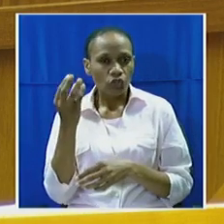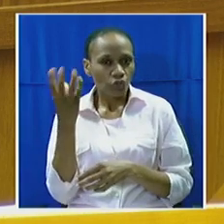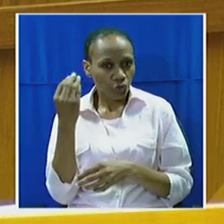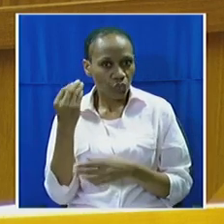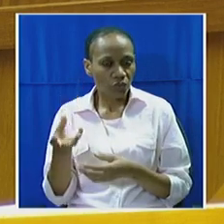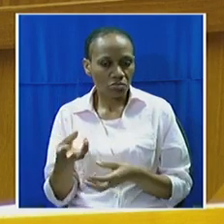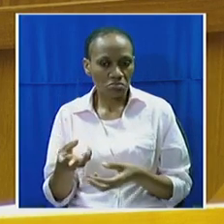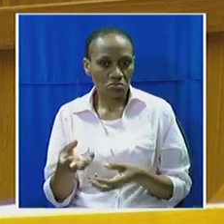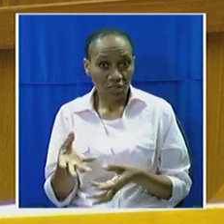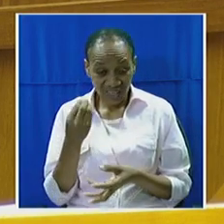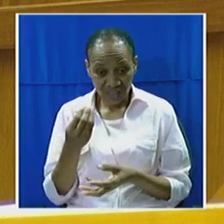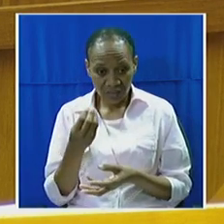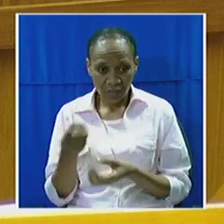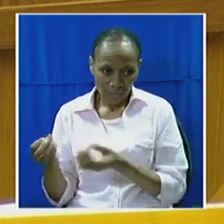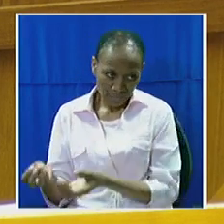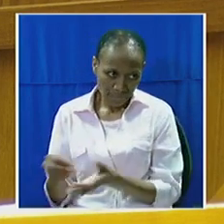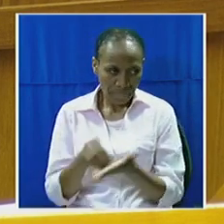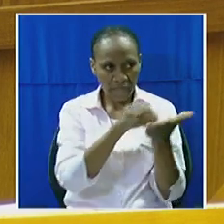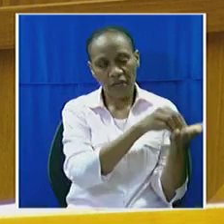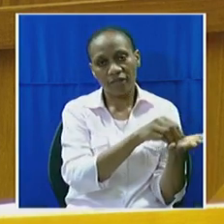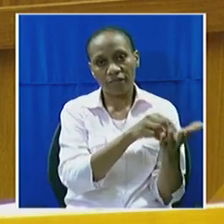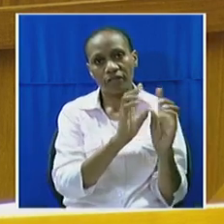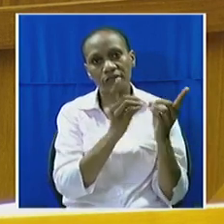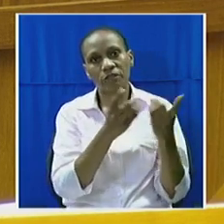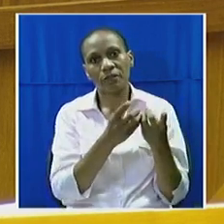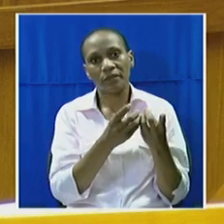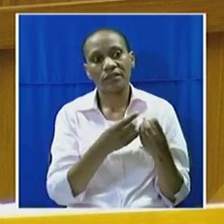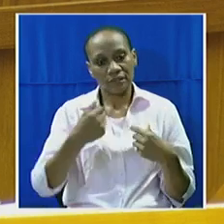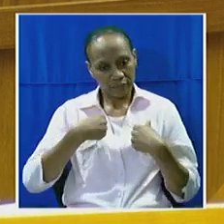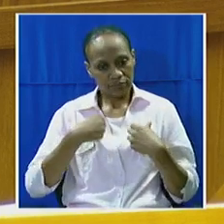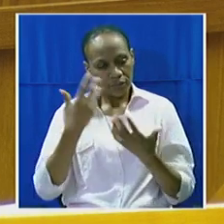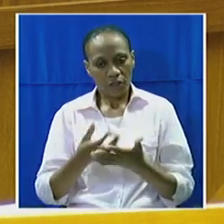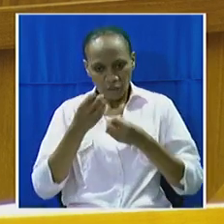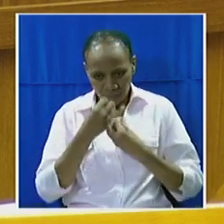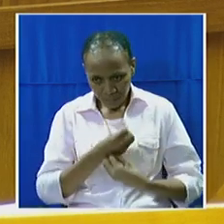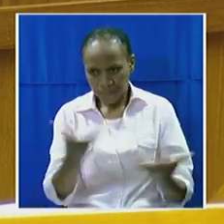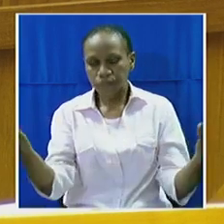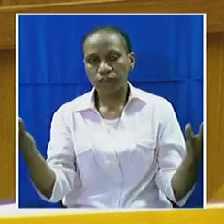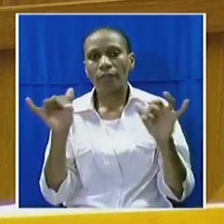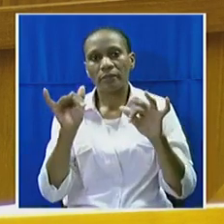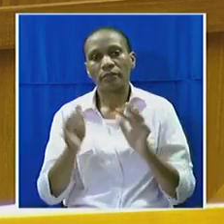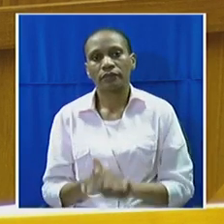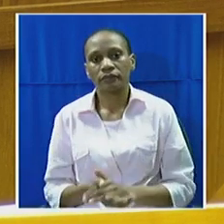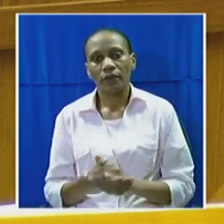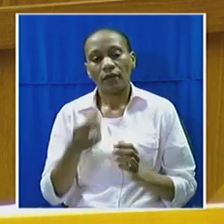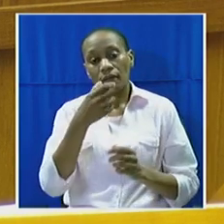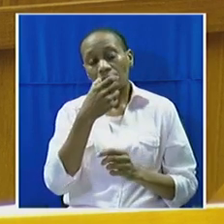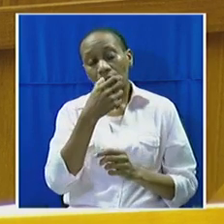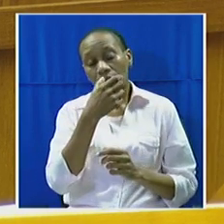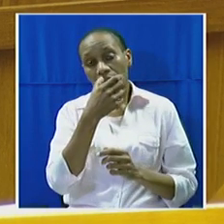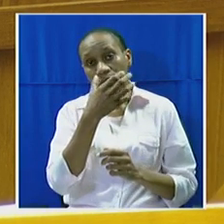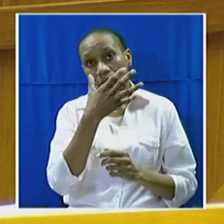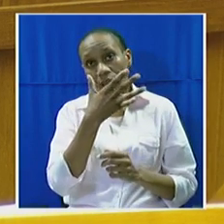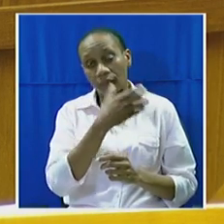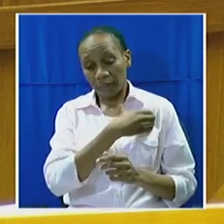nathi silekelele ukuthumela imiyalezo yeqiniso. Umongameli uRamaphosa wakhipha umyalelo ukuthi zamukelwe izicelo